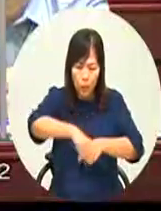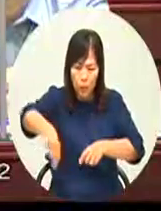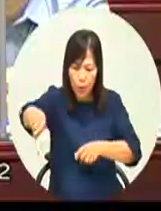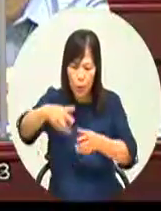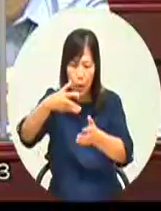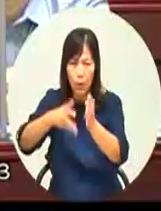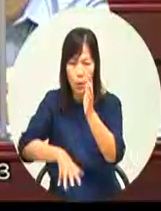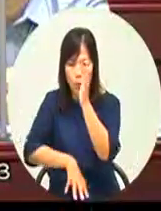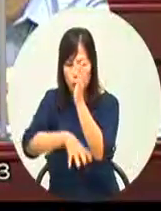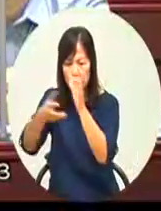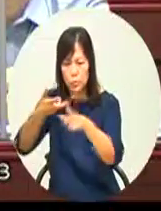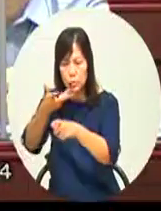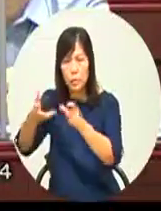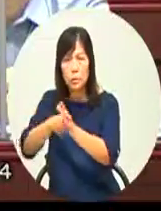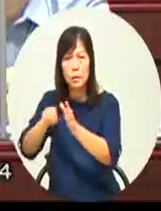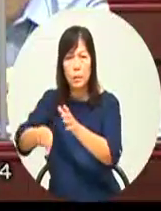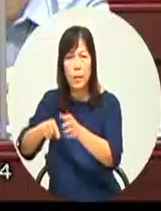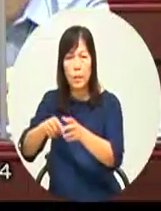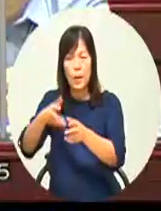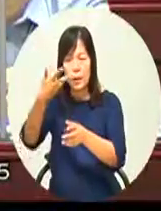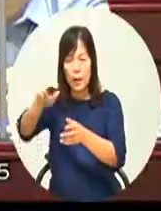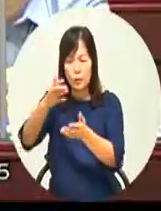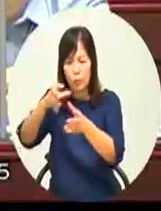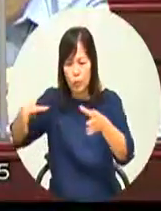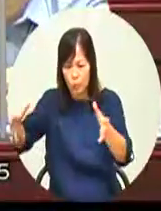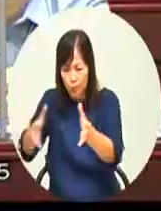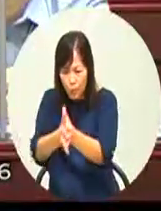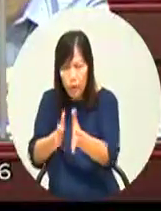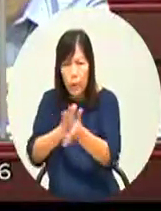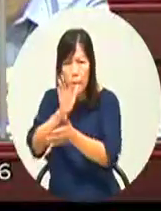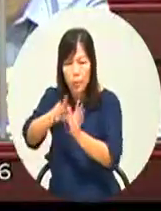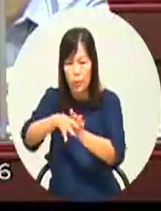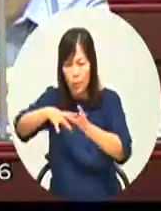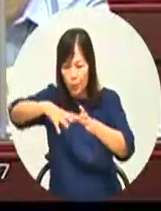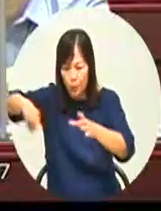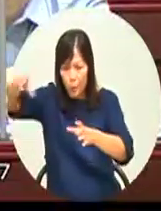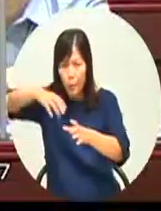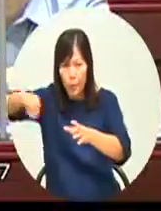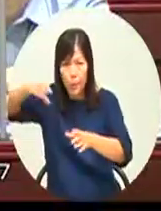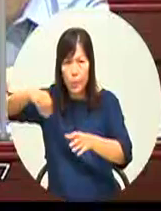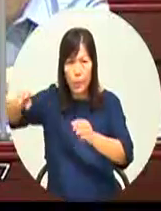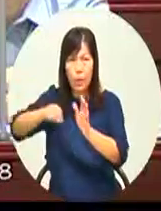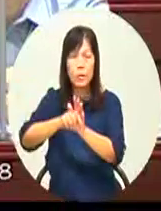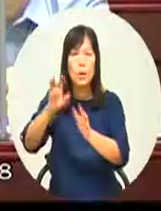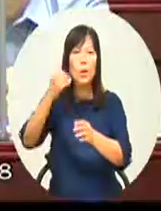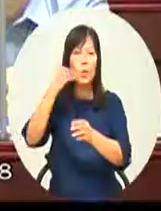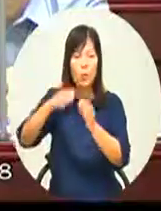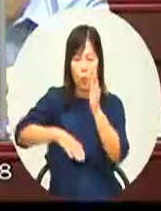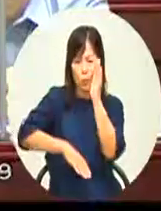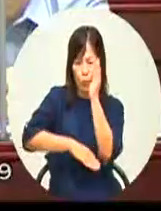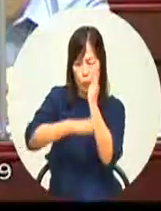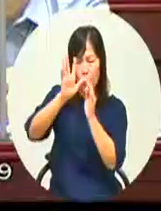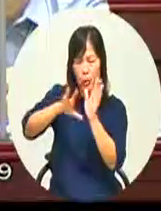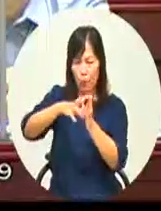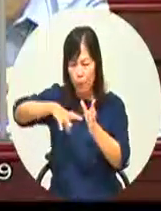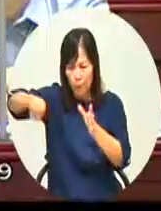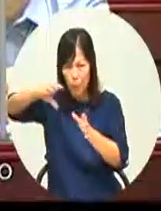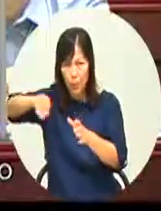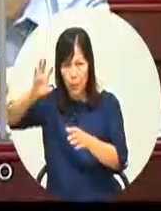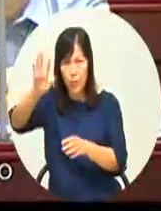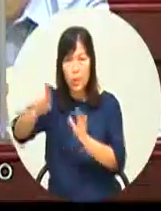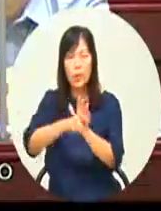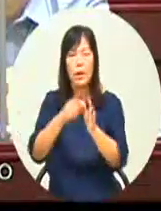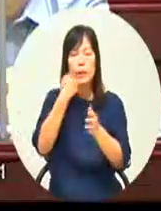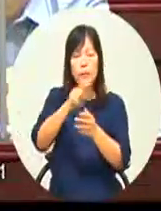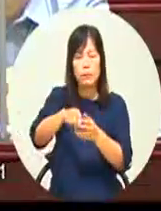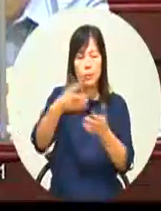让它能够从集水池那边把水集中以后用抽水机，万一如果有积水把它抽掉，那这个问题就可以克服